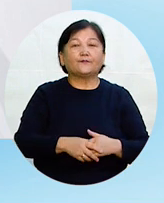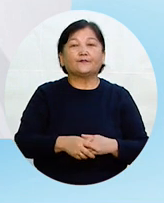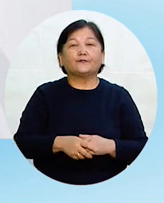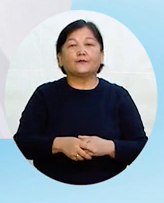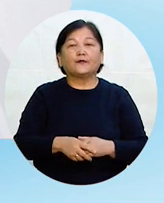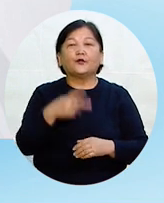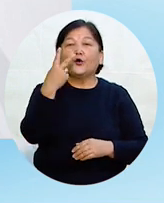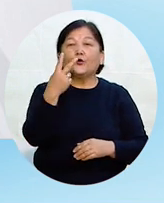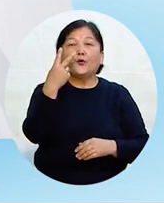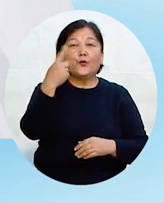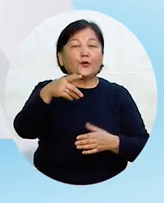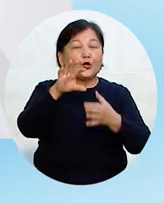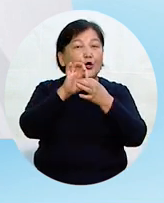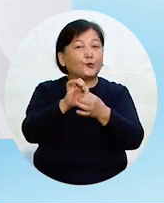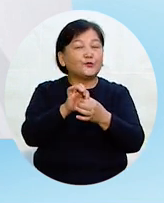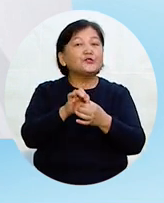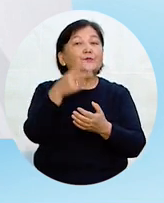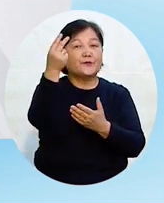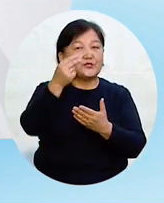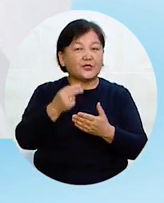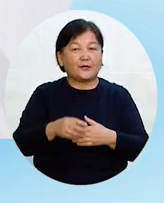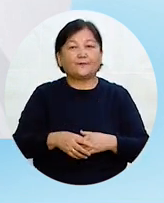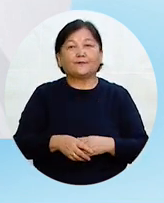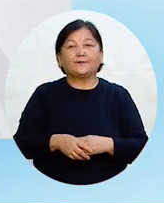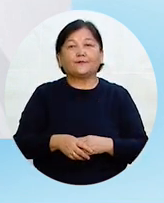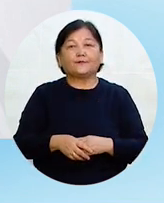нөхцлөөрөө энэ хоёр үгийг хулгам бичээрэй хүмүүдээ.